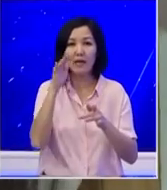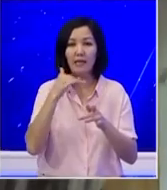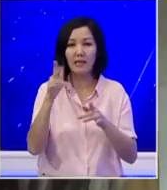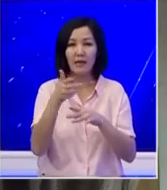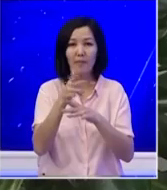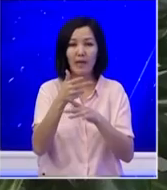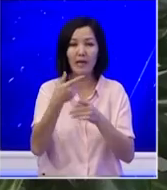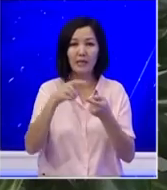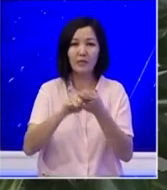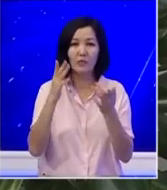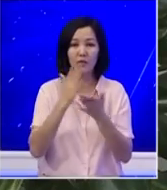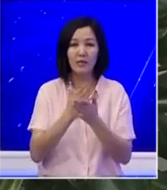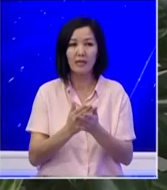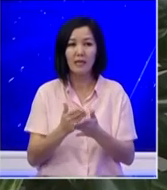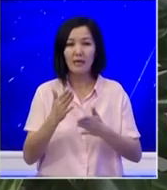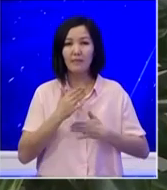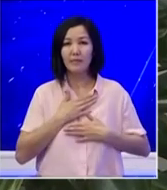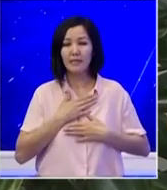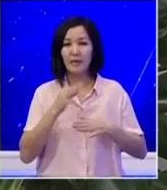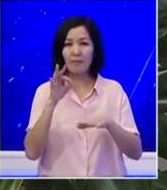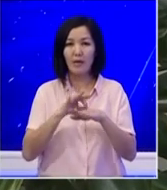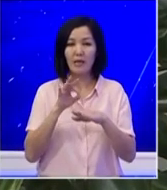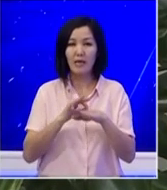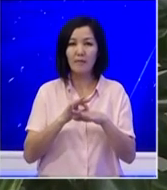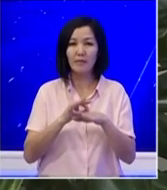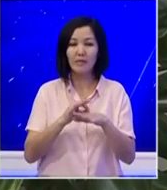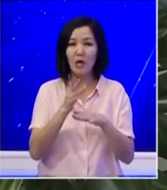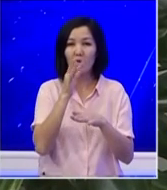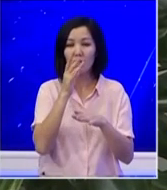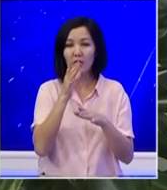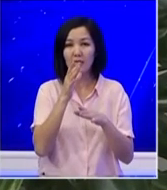байланыс орнатқан. Біздің балаларымыздың диагнозы мен жас ерекшелігіне қарай